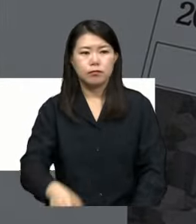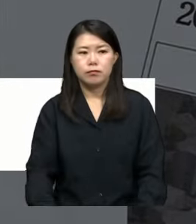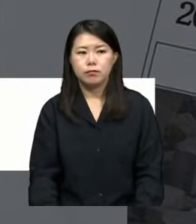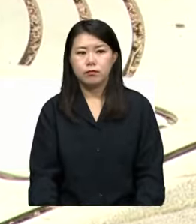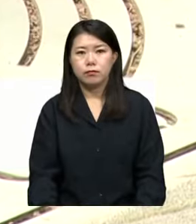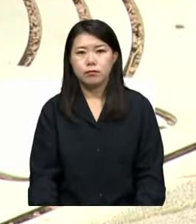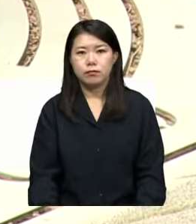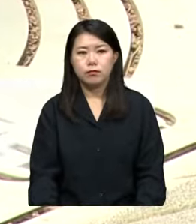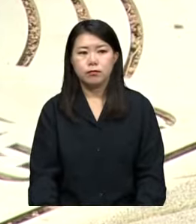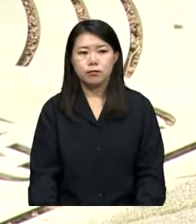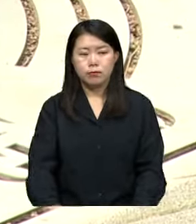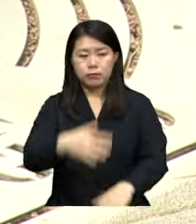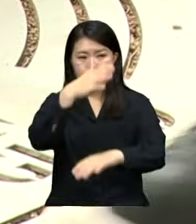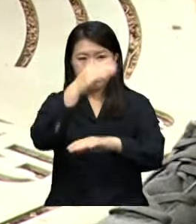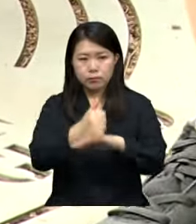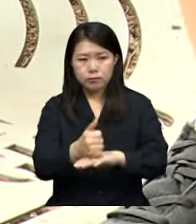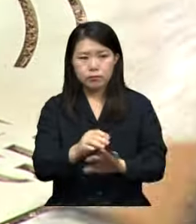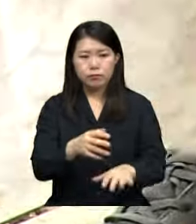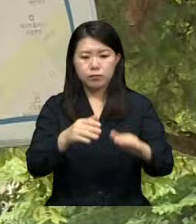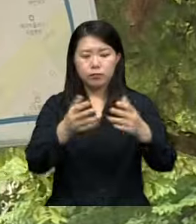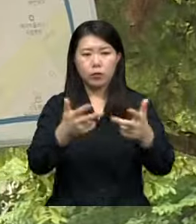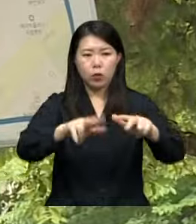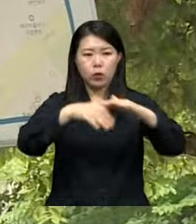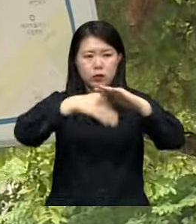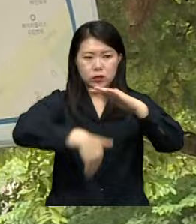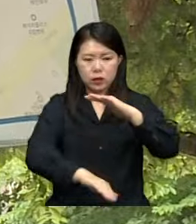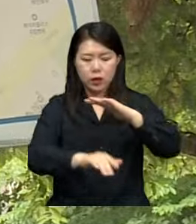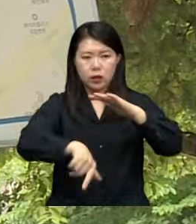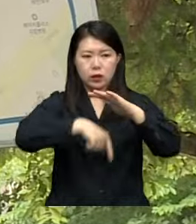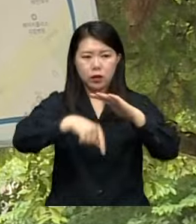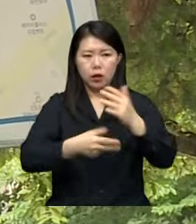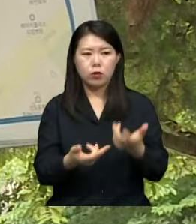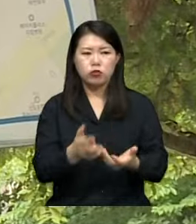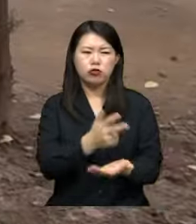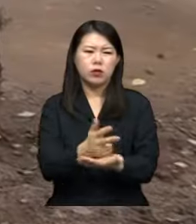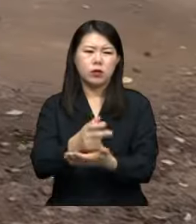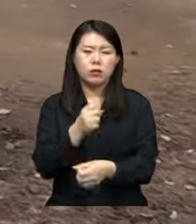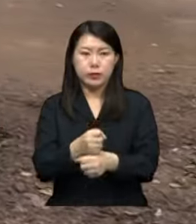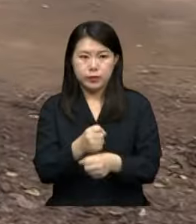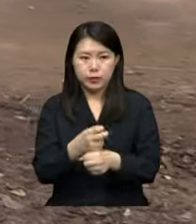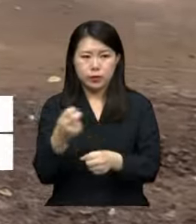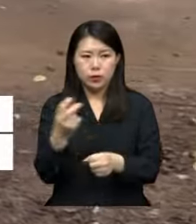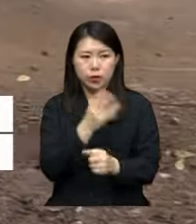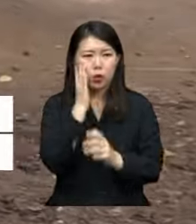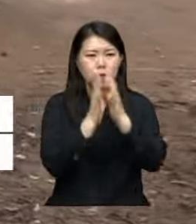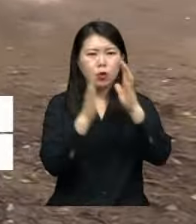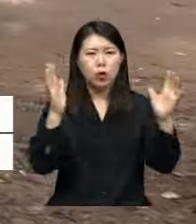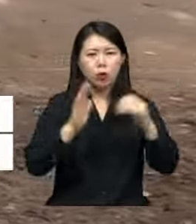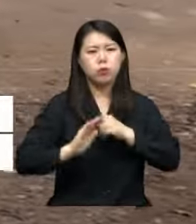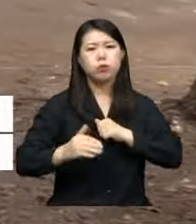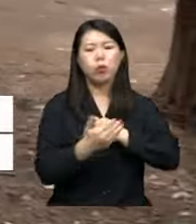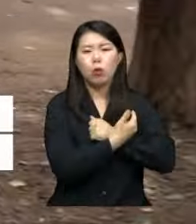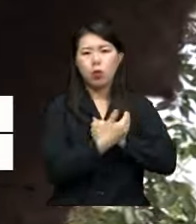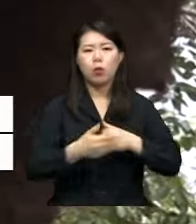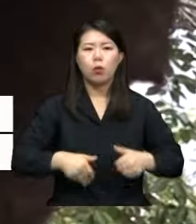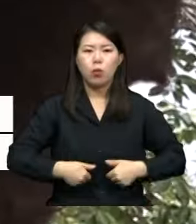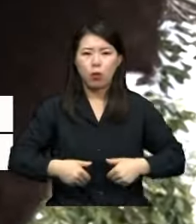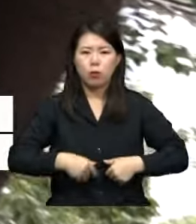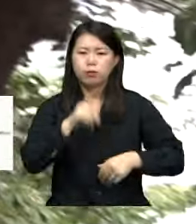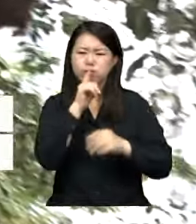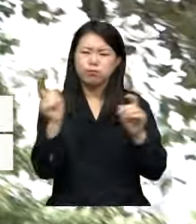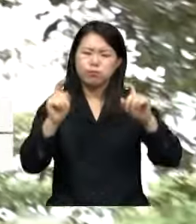확인됐습니다 결국 시유지인 공원 지하의 주차장 조성을 고수하는 입장과 녹지 보존을 위해 대체 부지를 찾자는 의견이